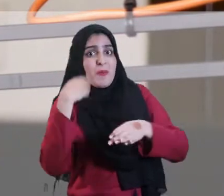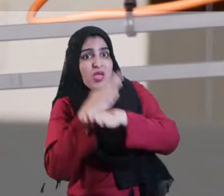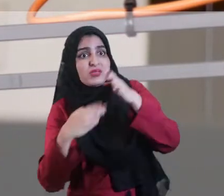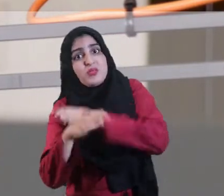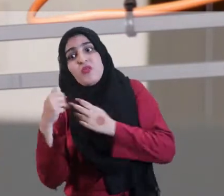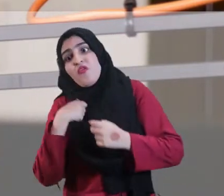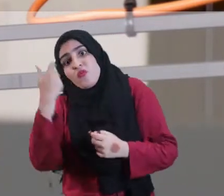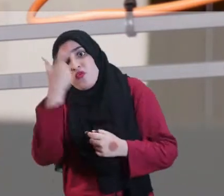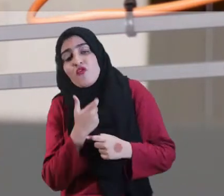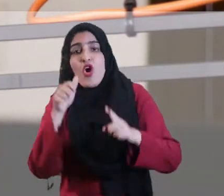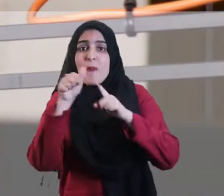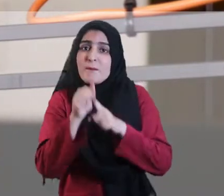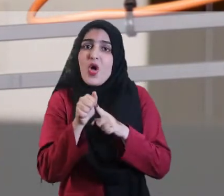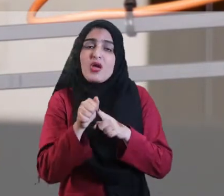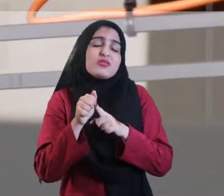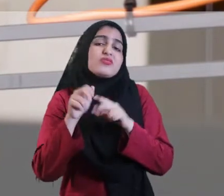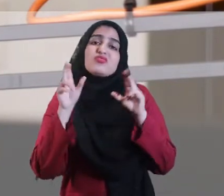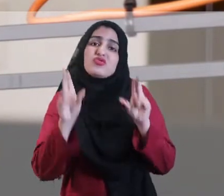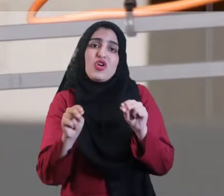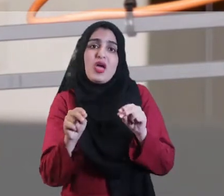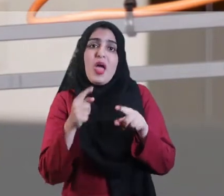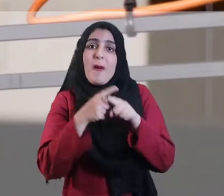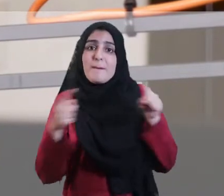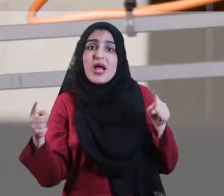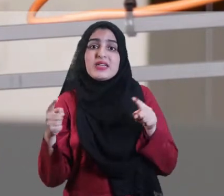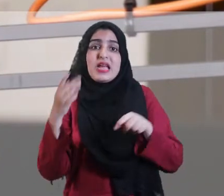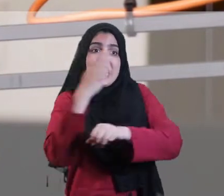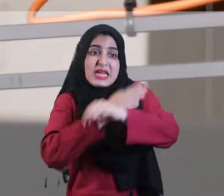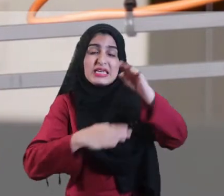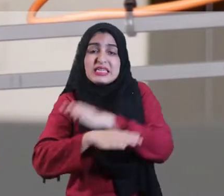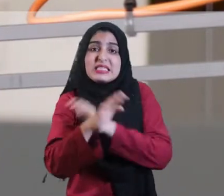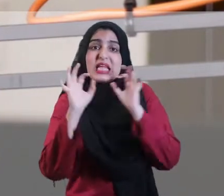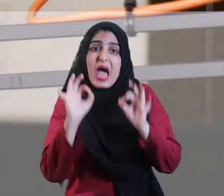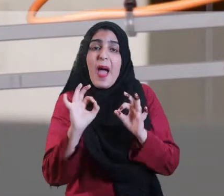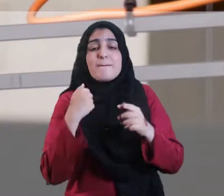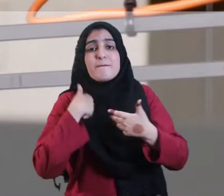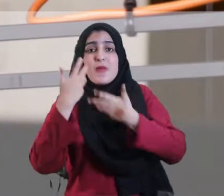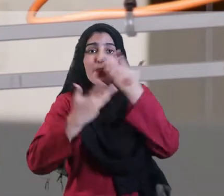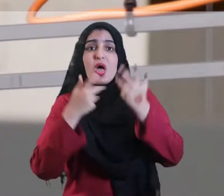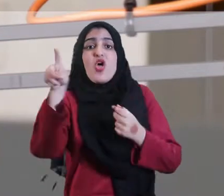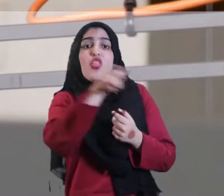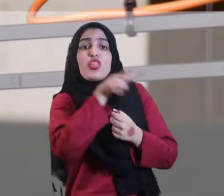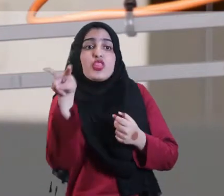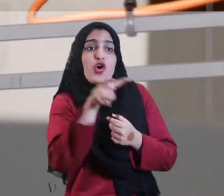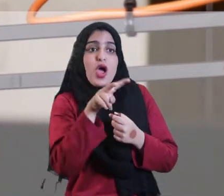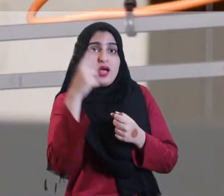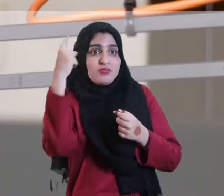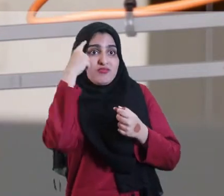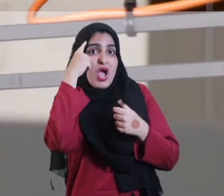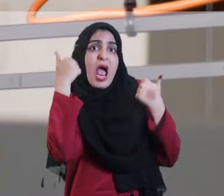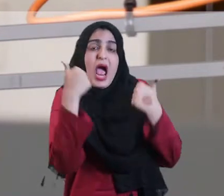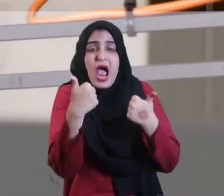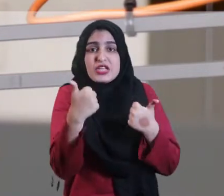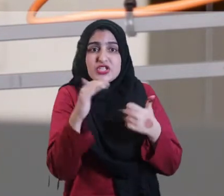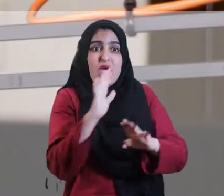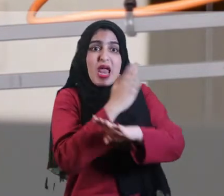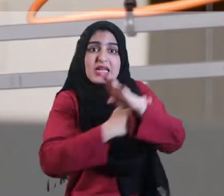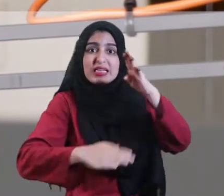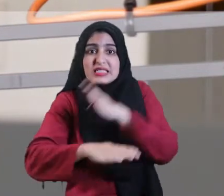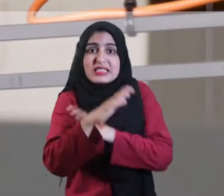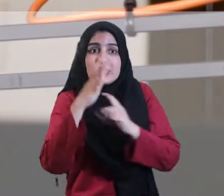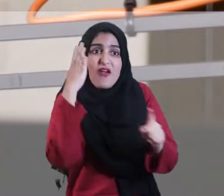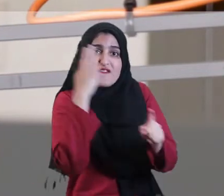टुडे बट यू राइट फुल गैस पर प्लैटिनम डिसेबिलिटीज एंड आस्क यू बहुत अपनों के एंड स्टूडेंट बहुत अच्छी है वाइट